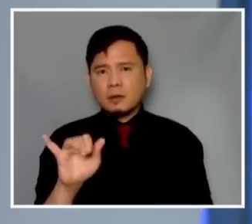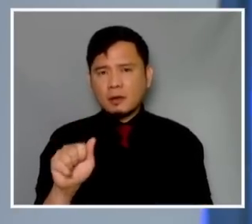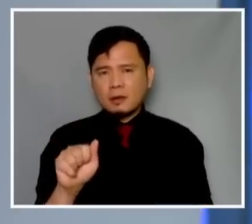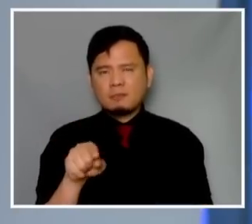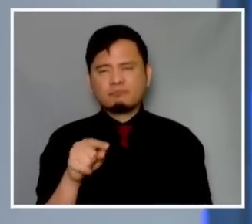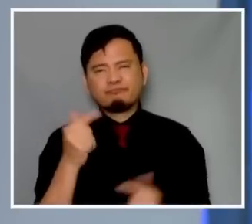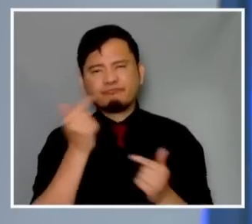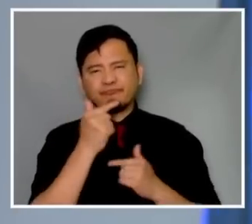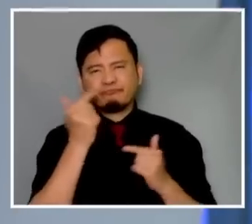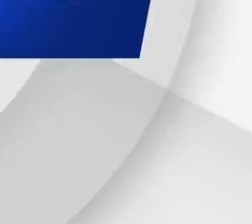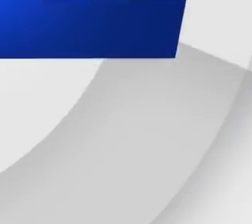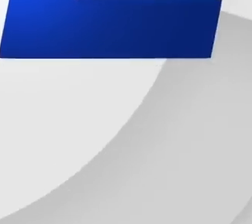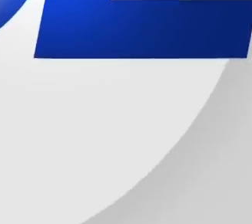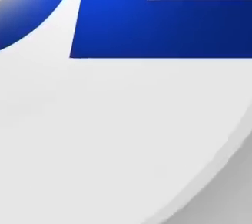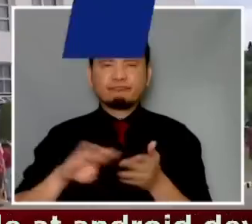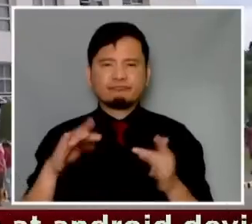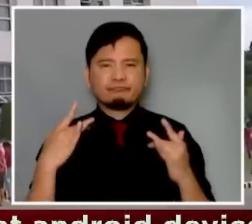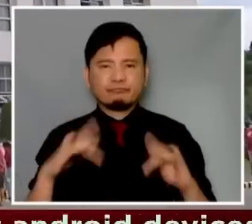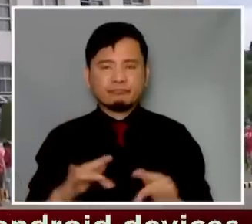George Carino.